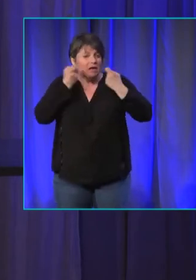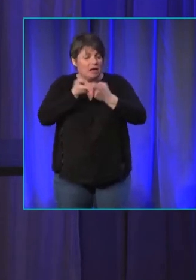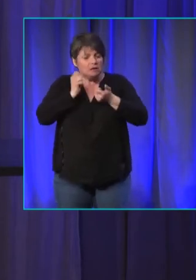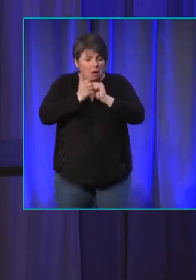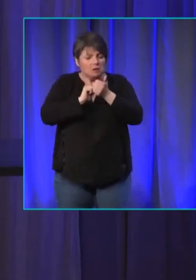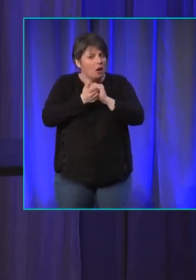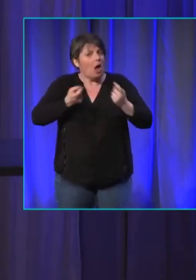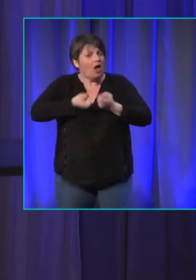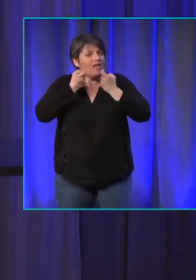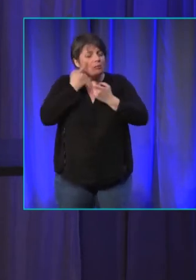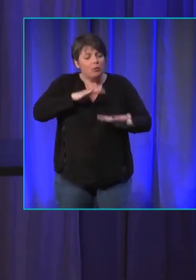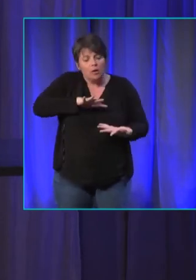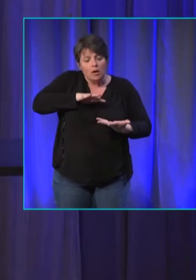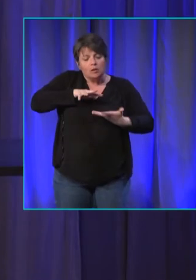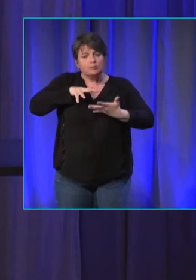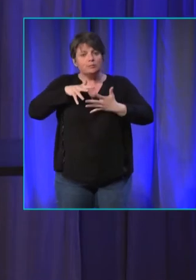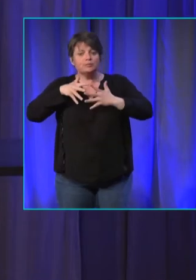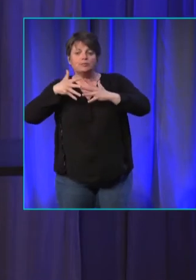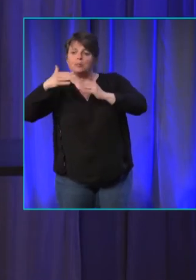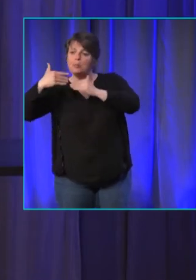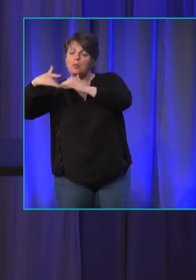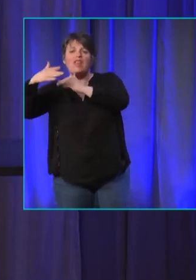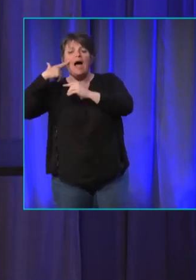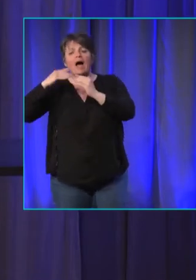les effets plus tardivement.